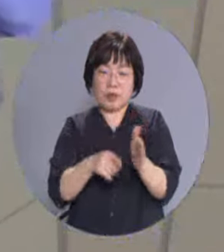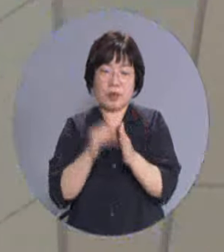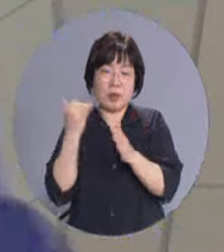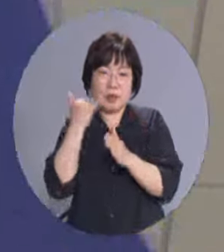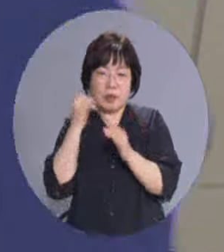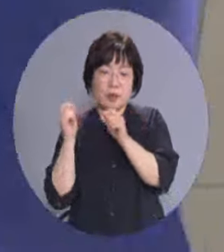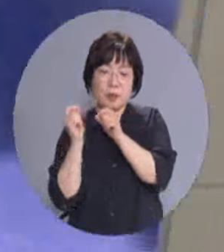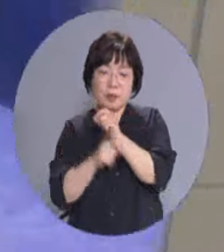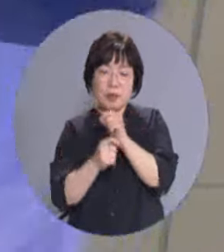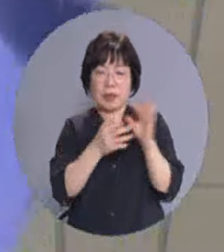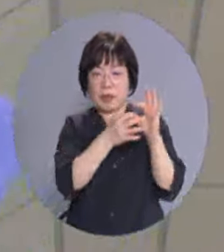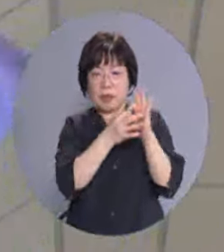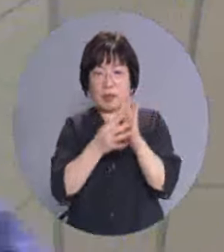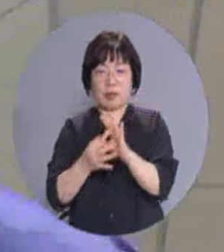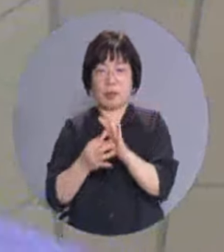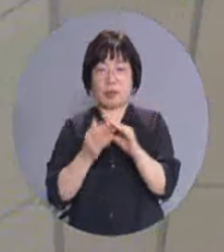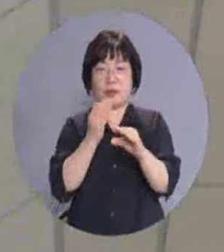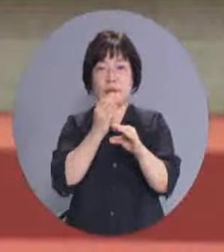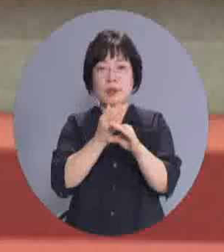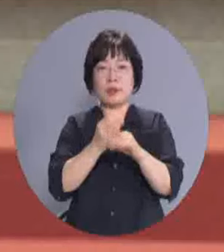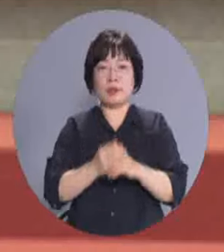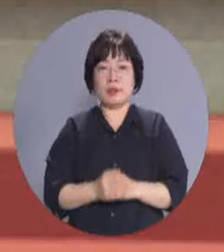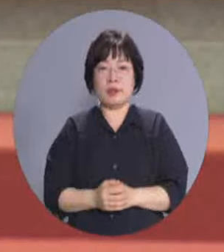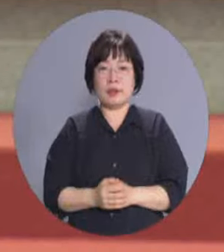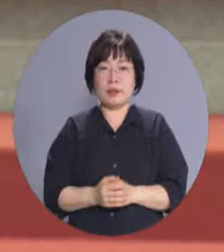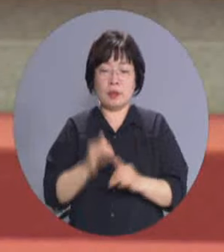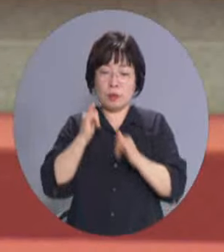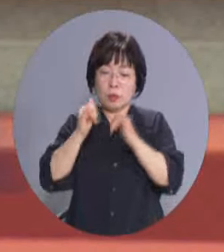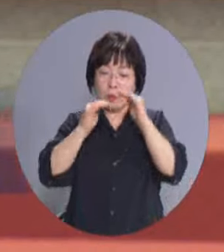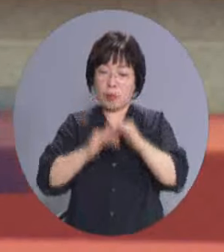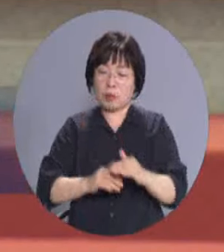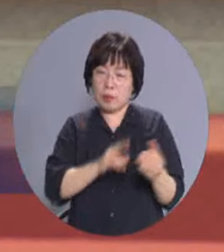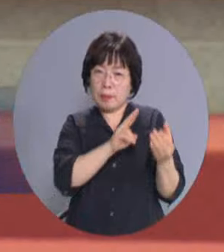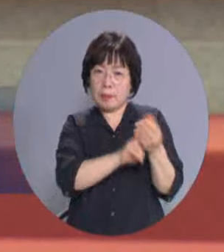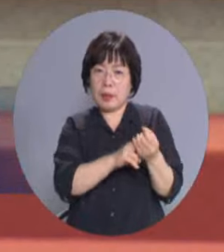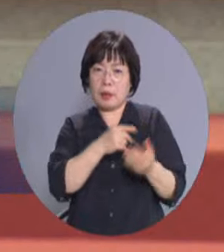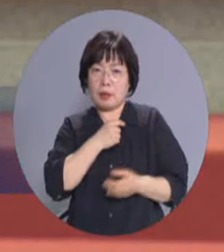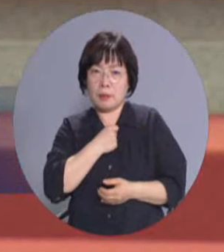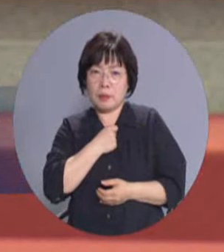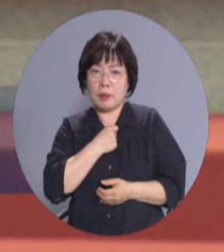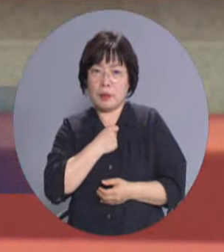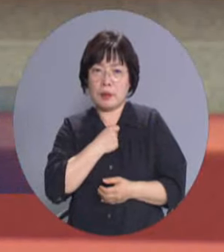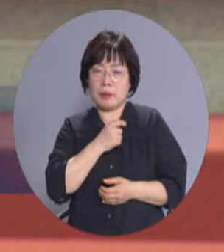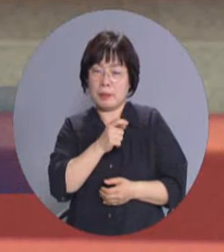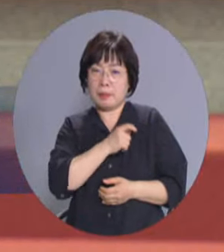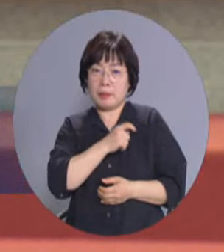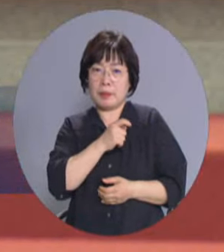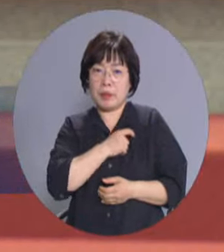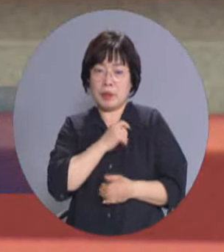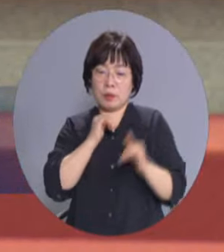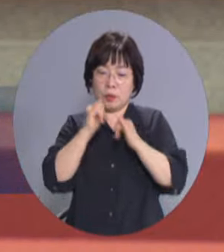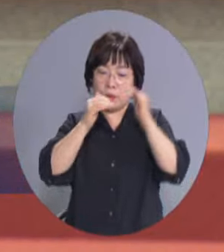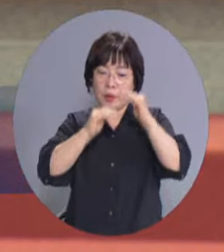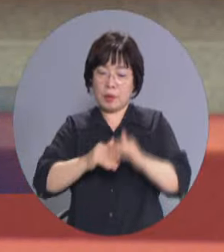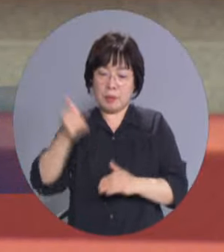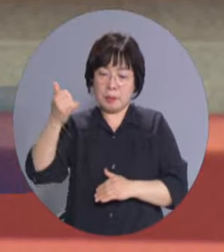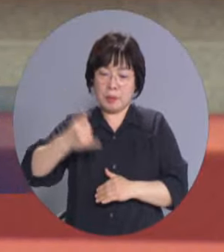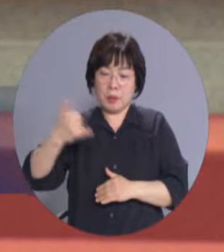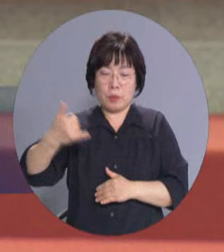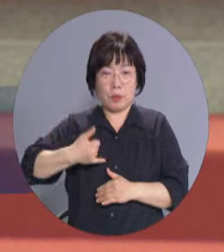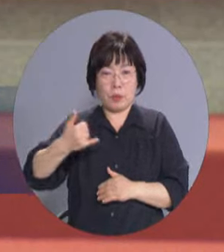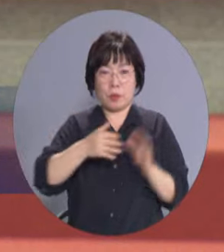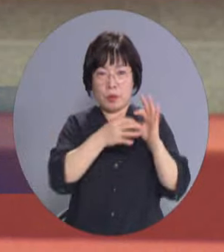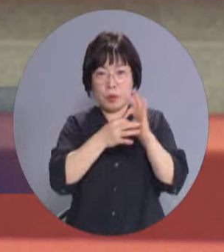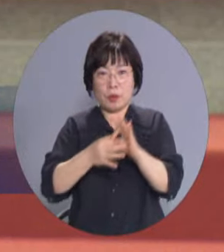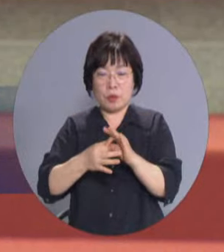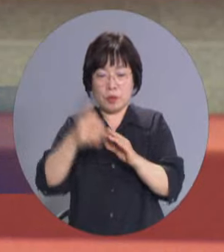피싱 범죄는 끊이지 않고 있습니다 통화 내용을 숨기려고 하시는 모습이 넉넉히 드러나고 통화가 여러 번 오면서